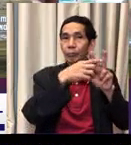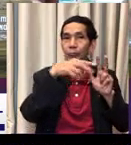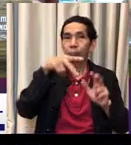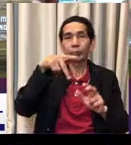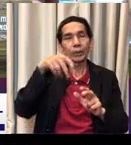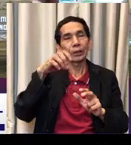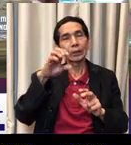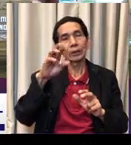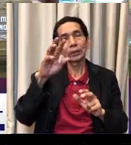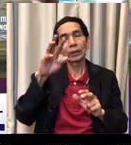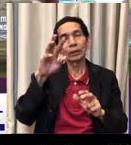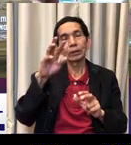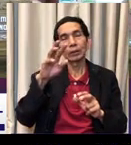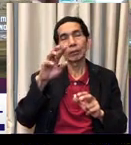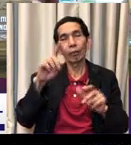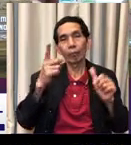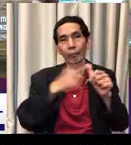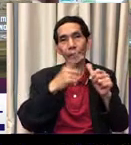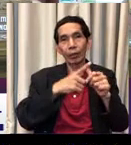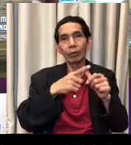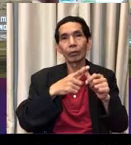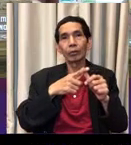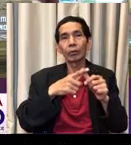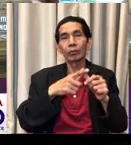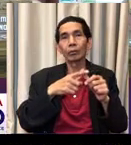Ha? Una, wager.